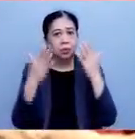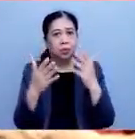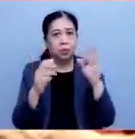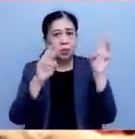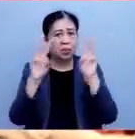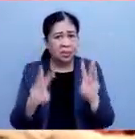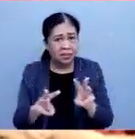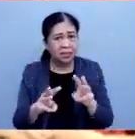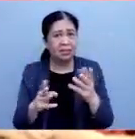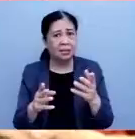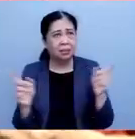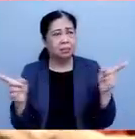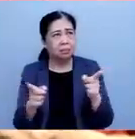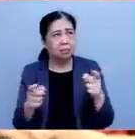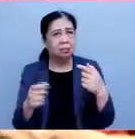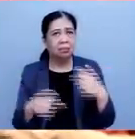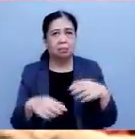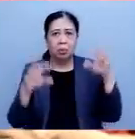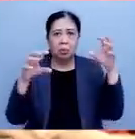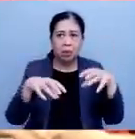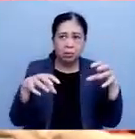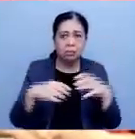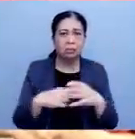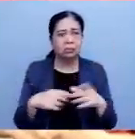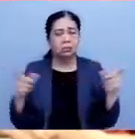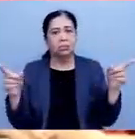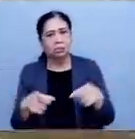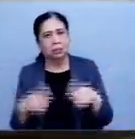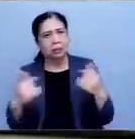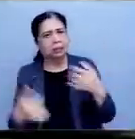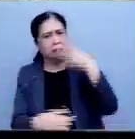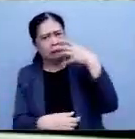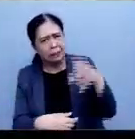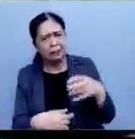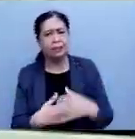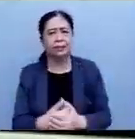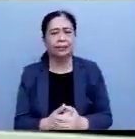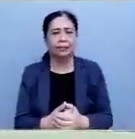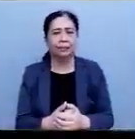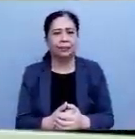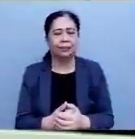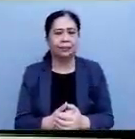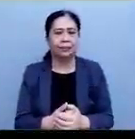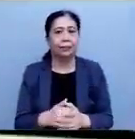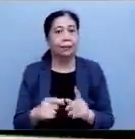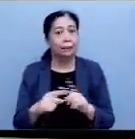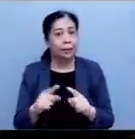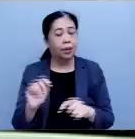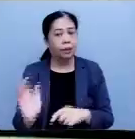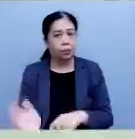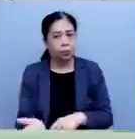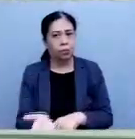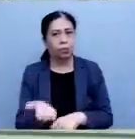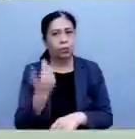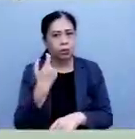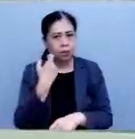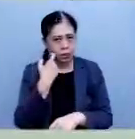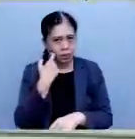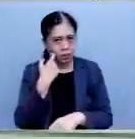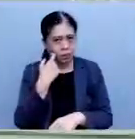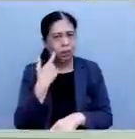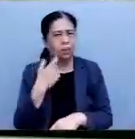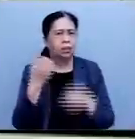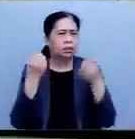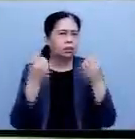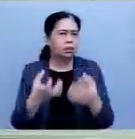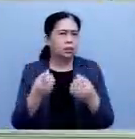eh. Biglang-bigla, umuulan. Biglang-bigla, ito ang init-init. Pero umagang-umaga pa lang kanina,